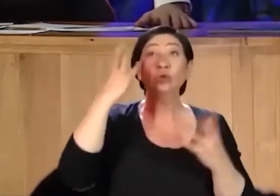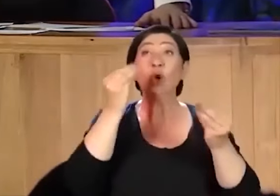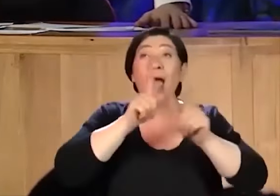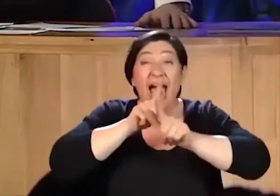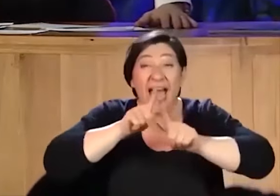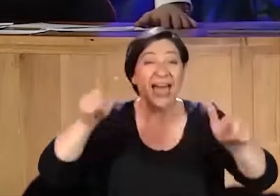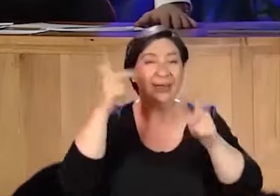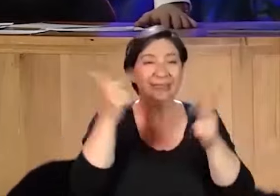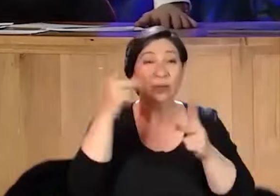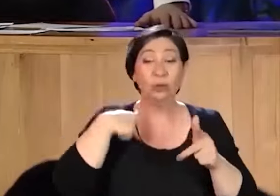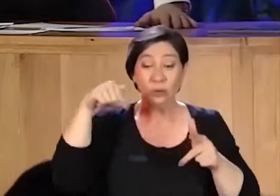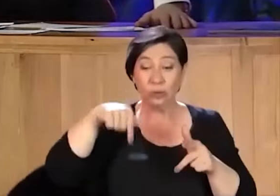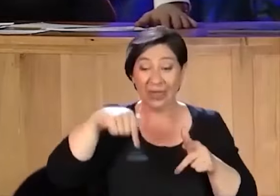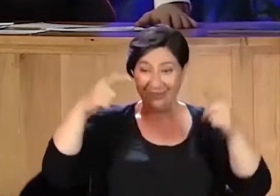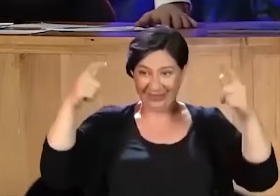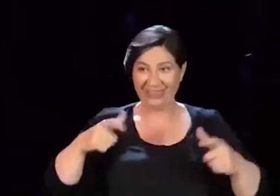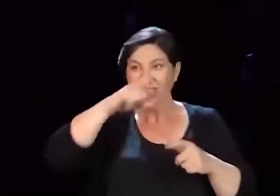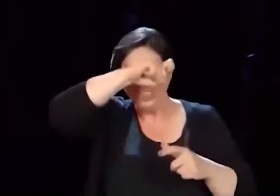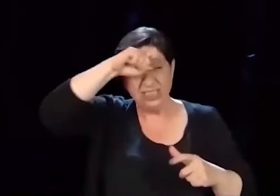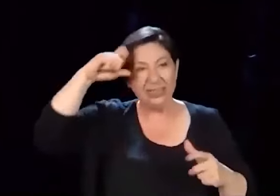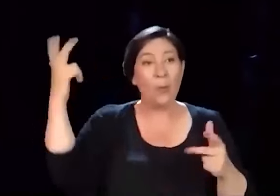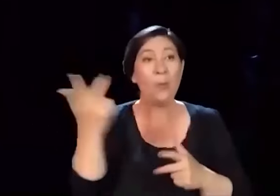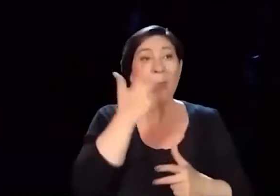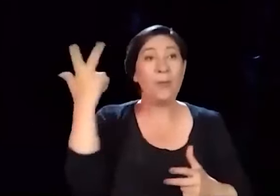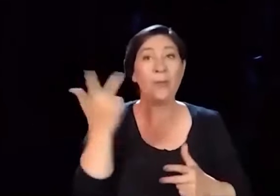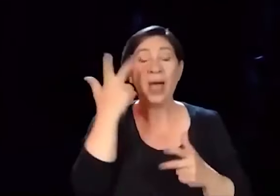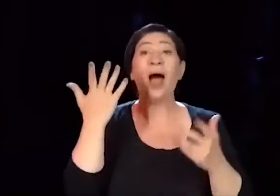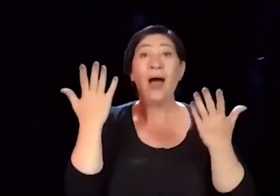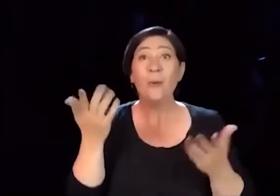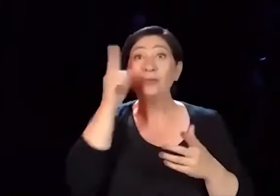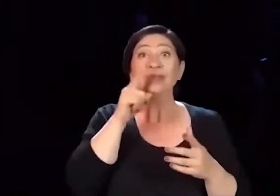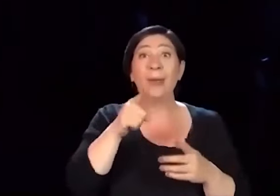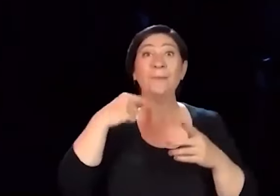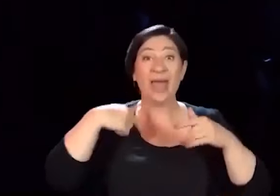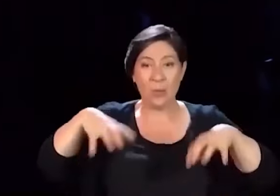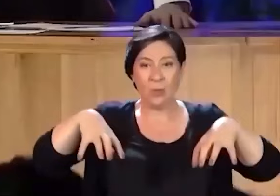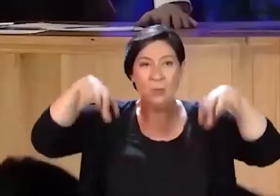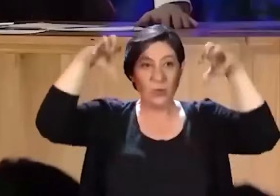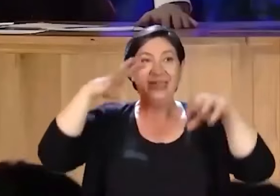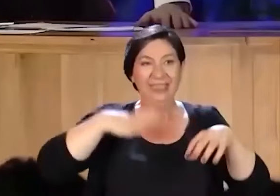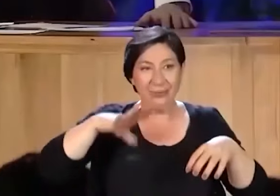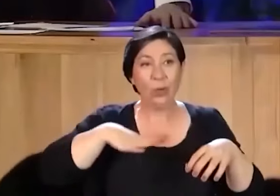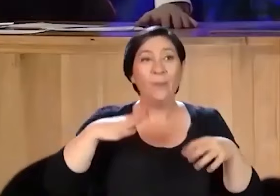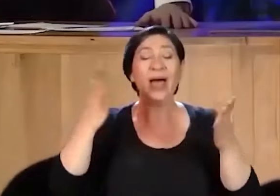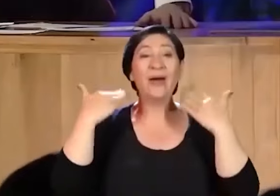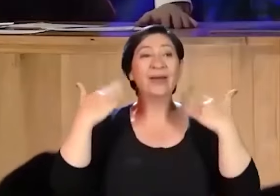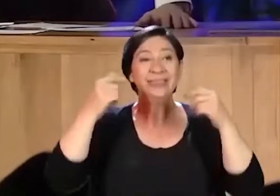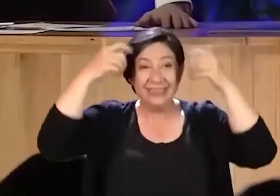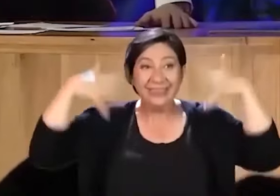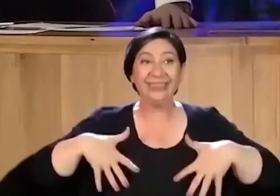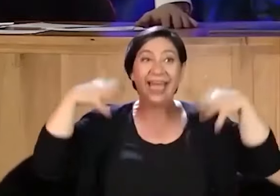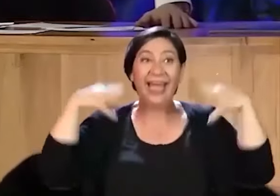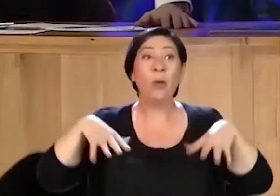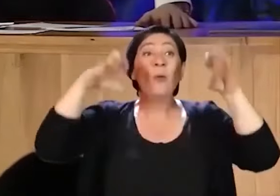kadar gürültülü ki şu anda stüdyomuz çok sıcak ve dolayısıyla ben ve Ekrem Bey